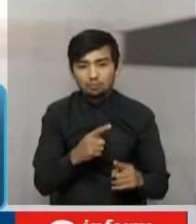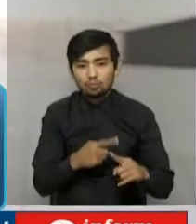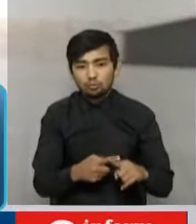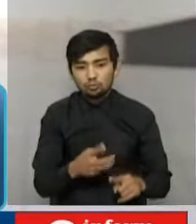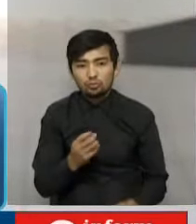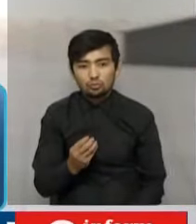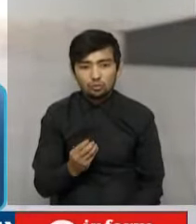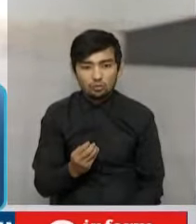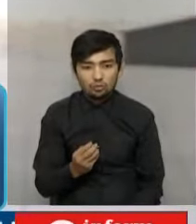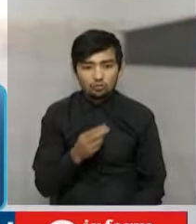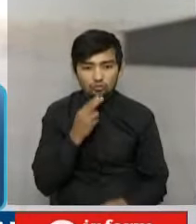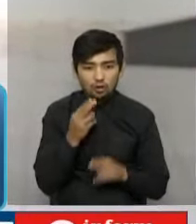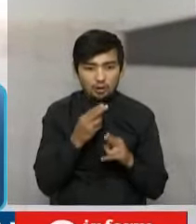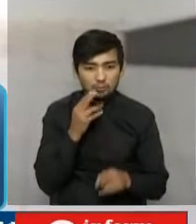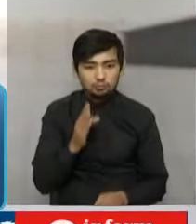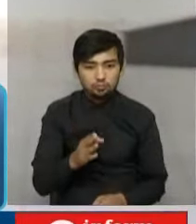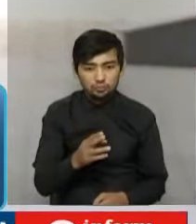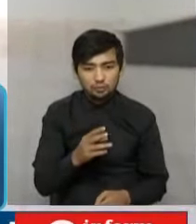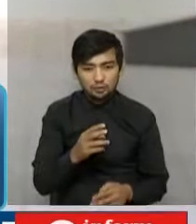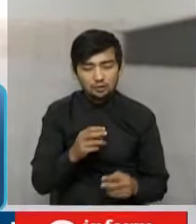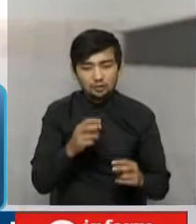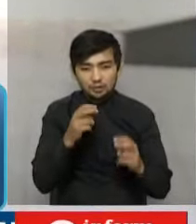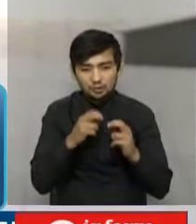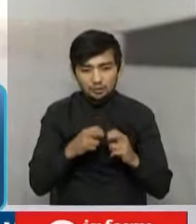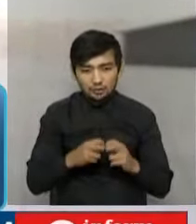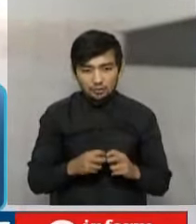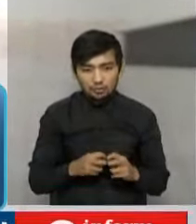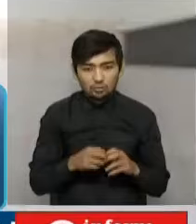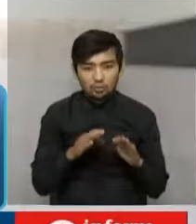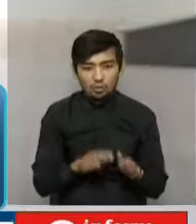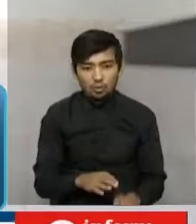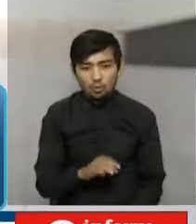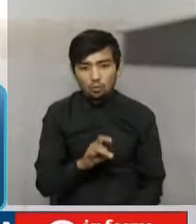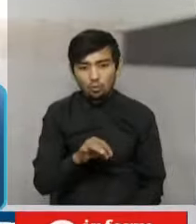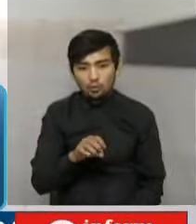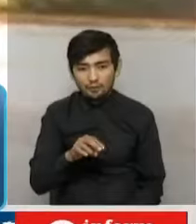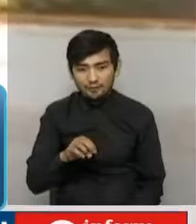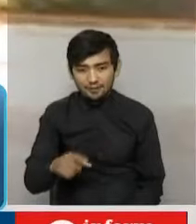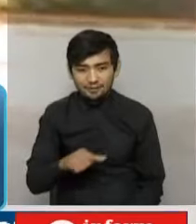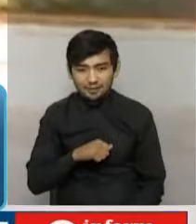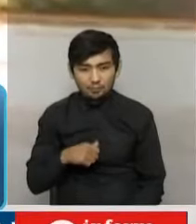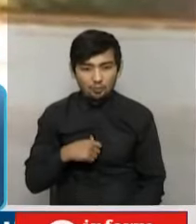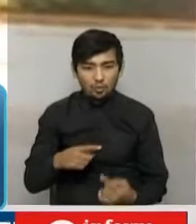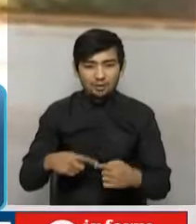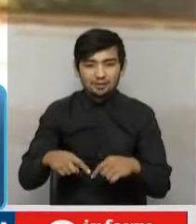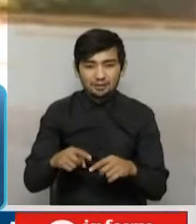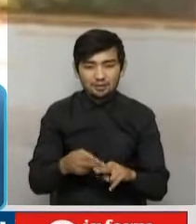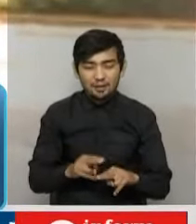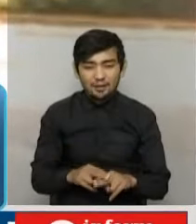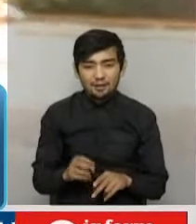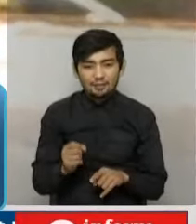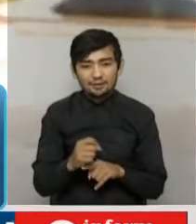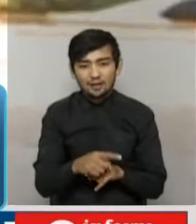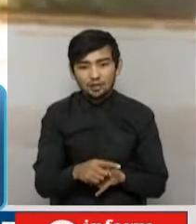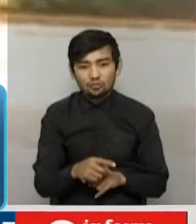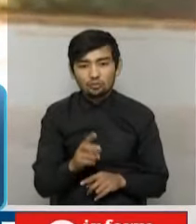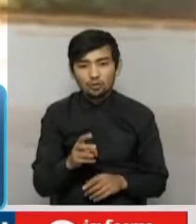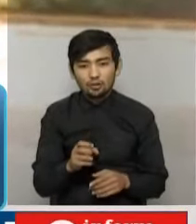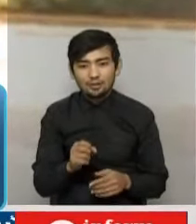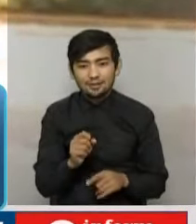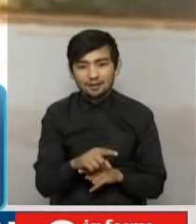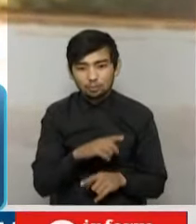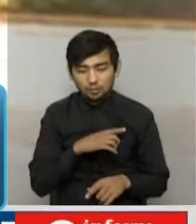и жалобы будут рассматриваться только на уровне самого организатора. Допустим, заказчик при приеме